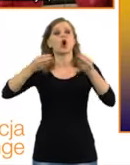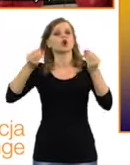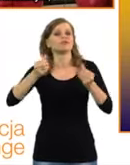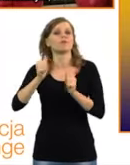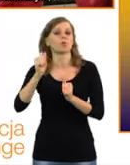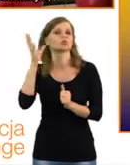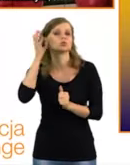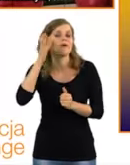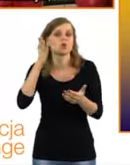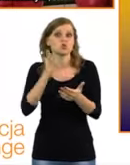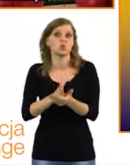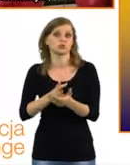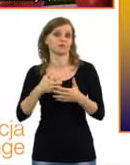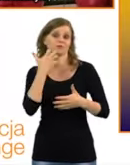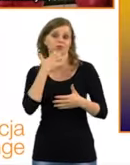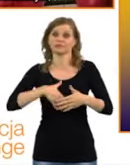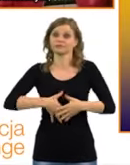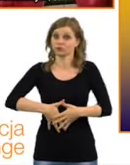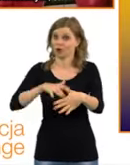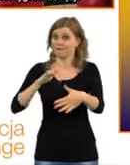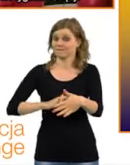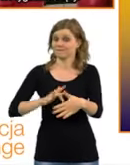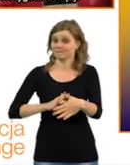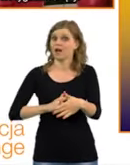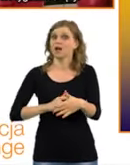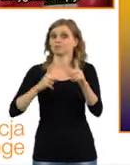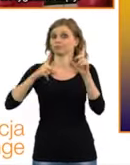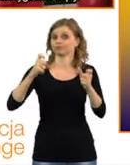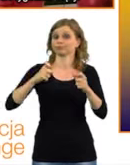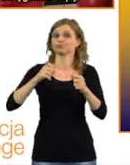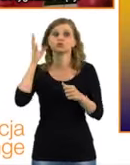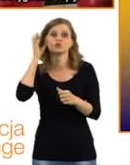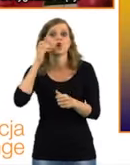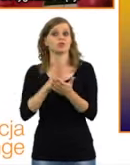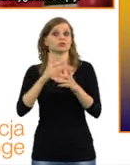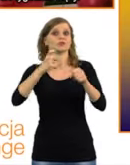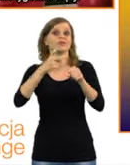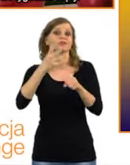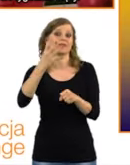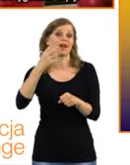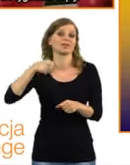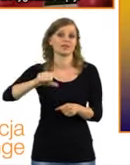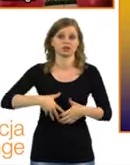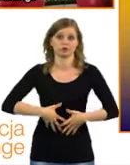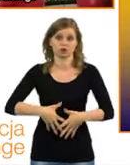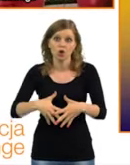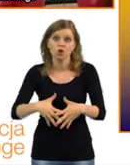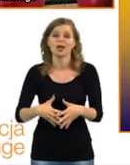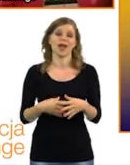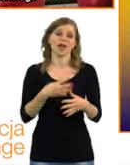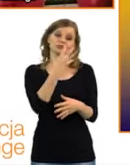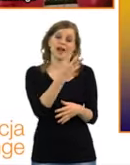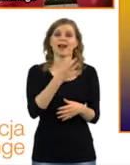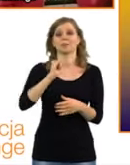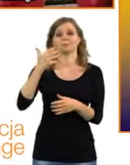funkcji słuchowych odbywa się już w okresie prenatalnym. Rozpoczyna się od 24 tygodnia ciąży.